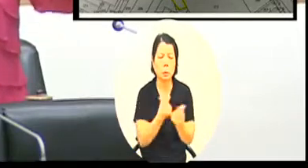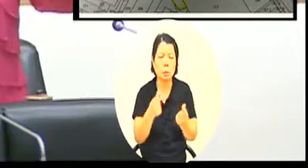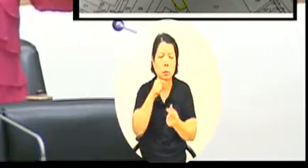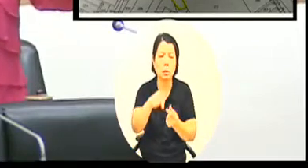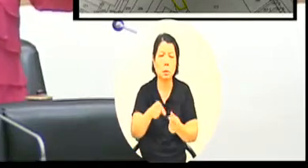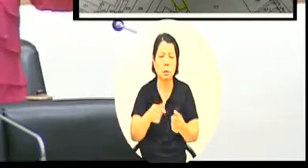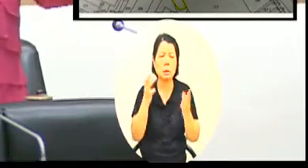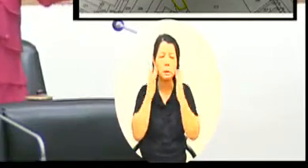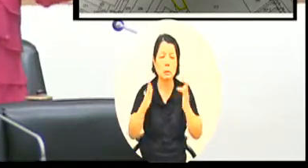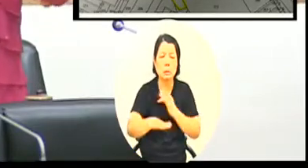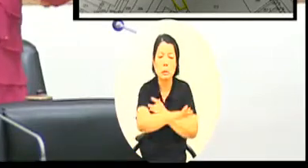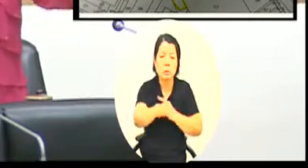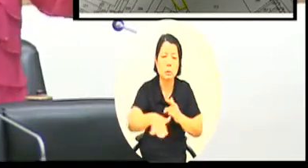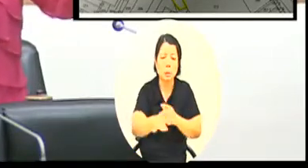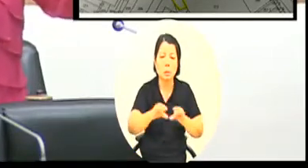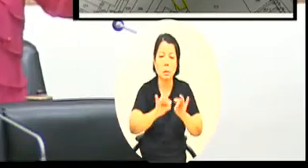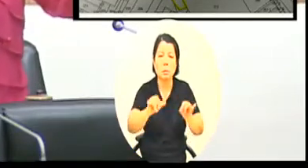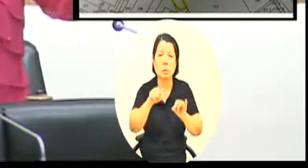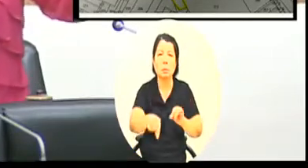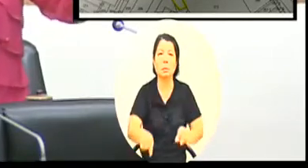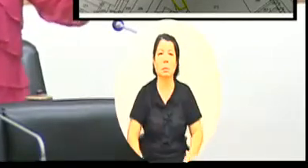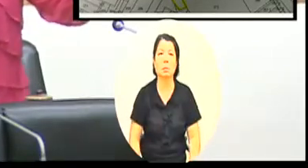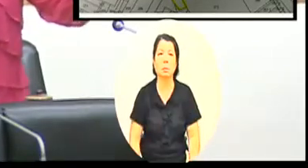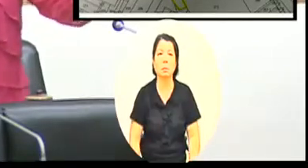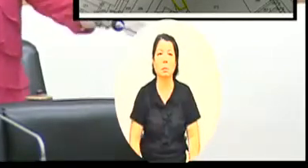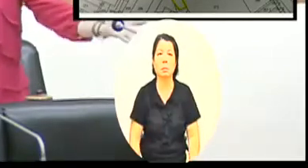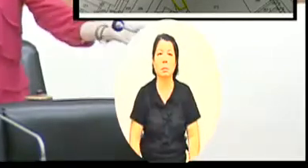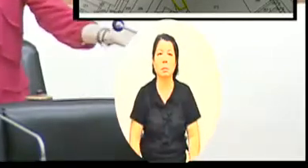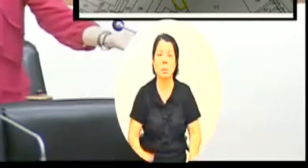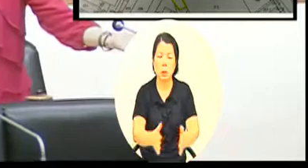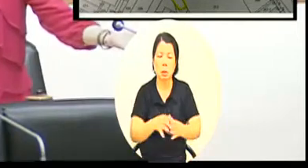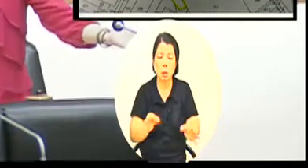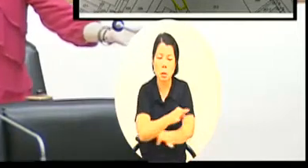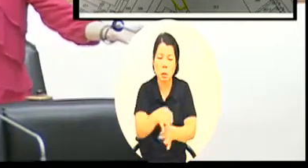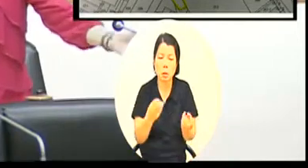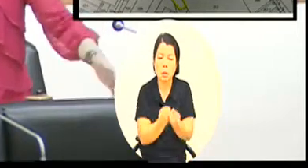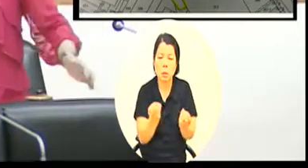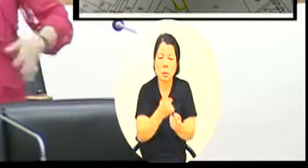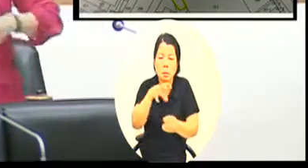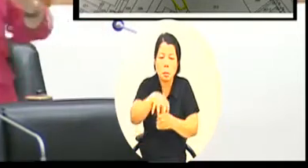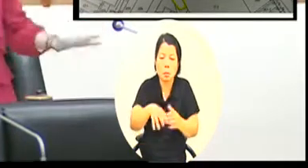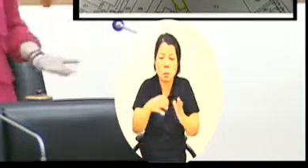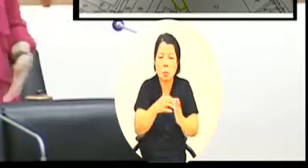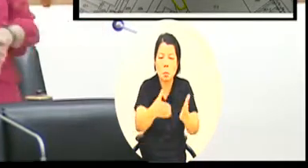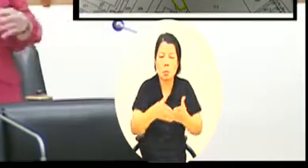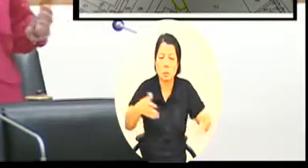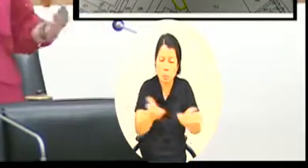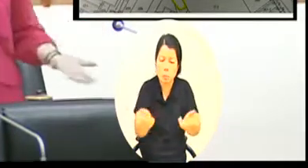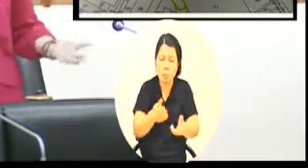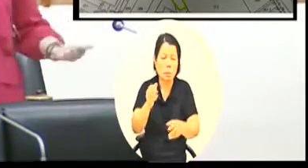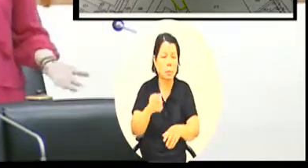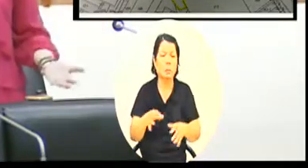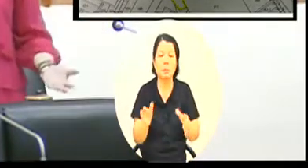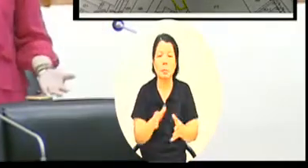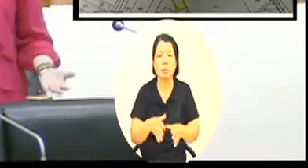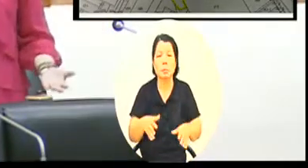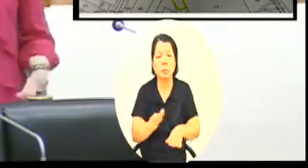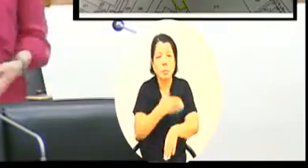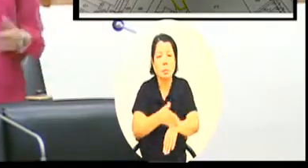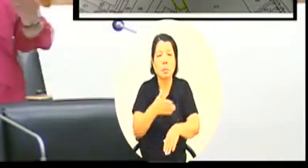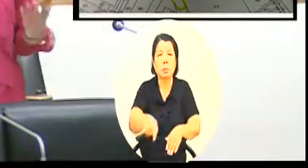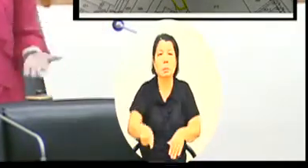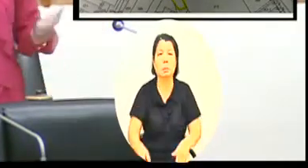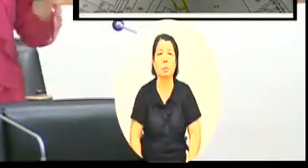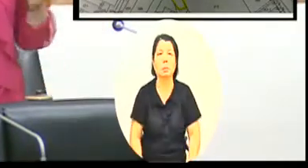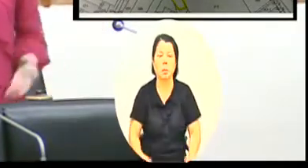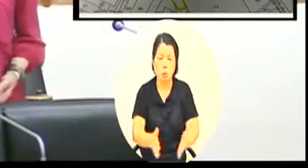的市场用地，你们都不在金发局都不在新建，但是你们希望把这块土地充分的利用的时候，